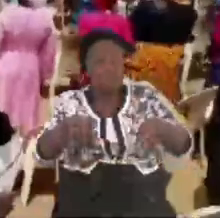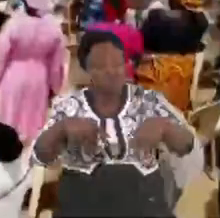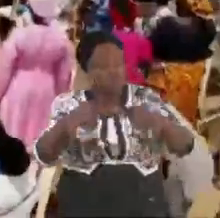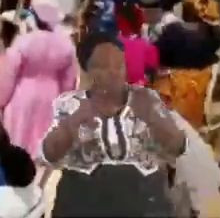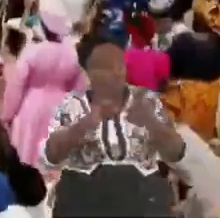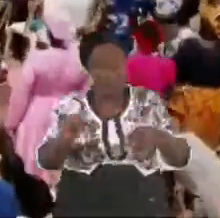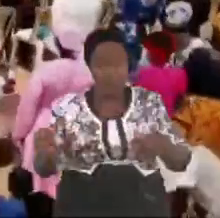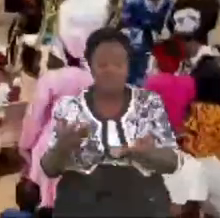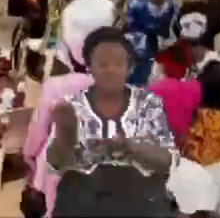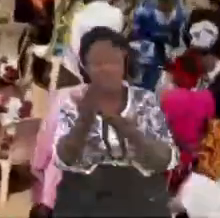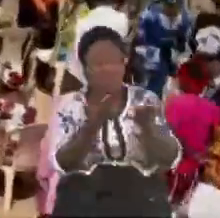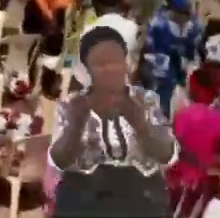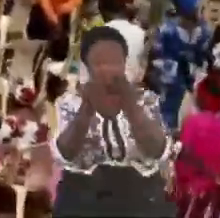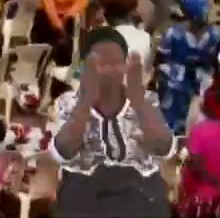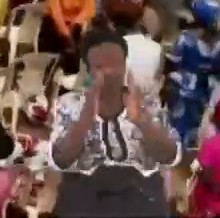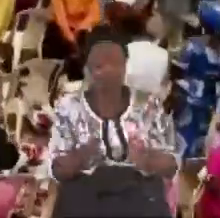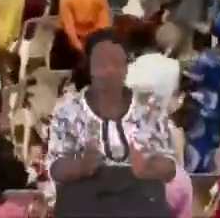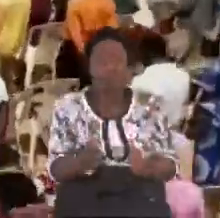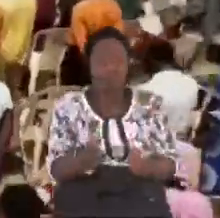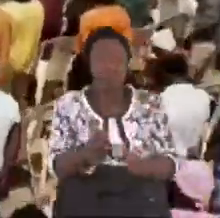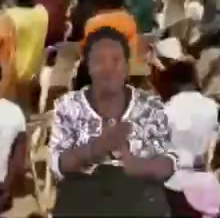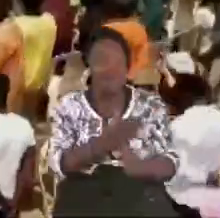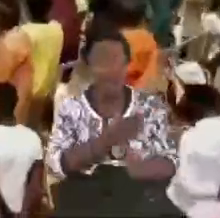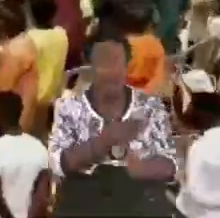Le service sublime.